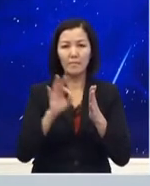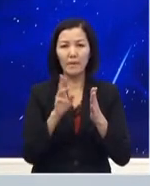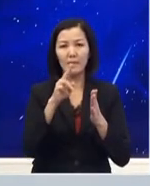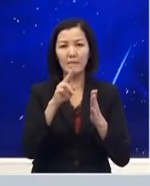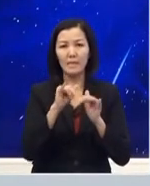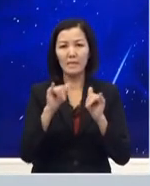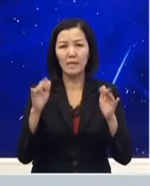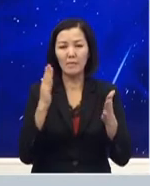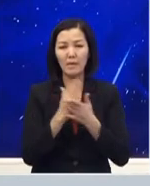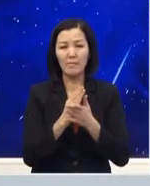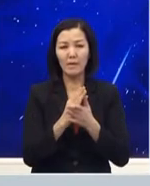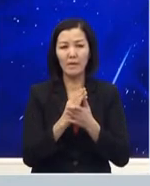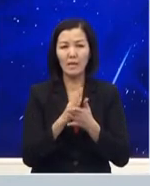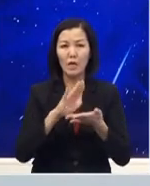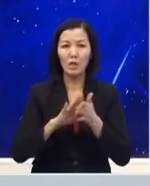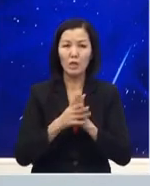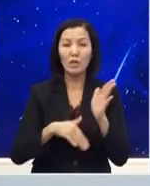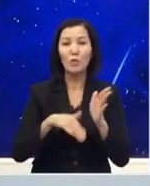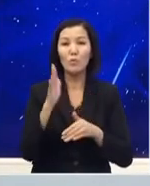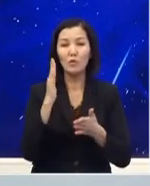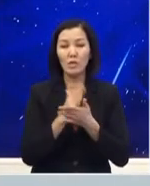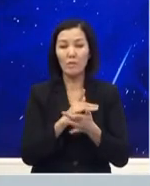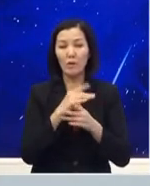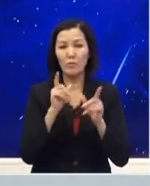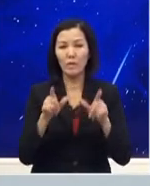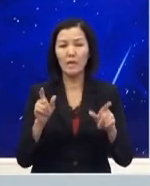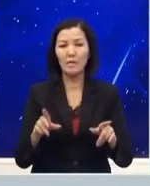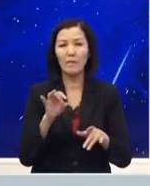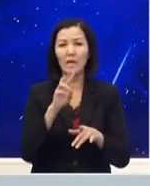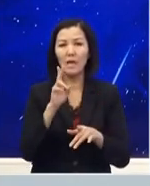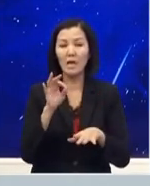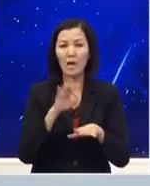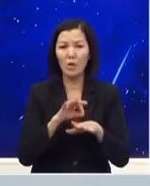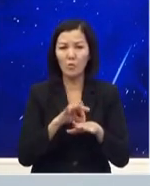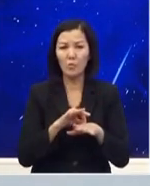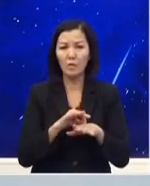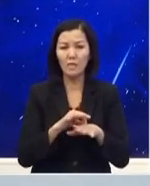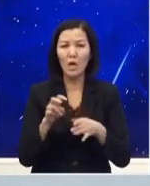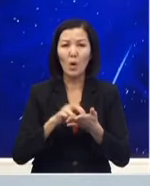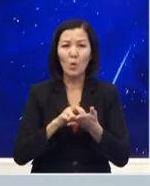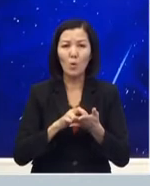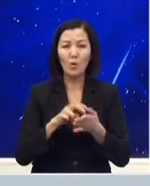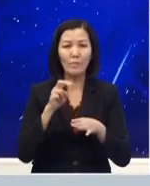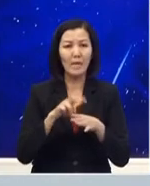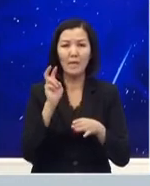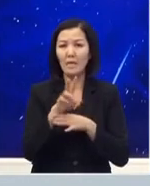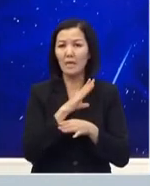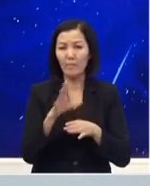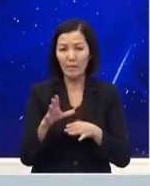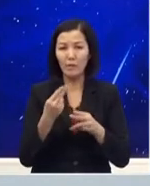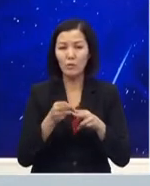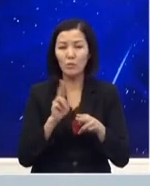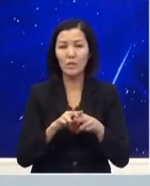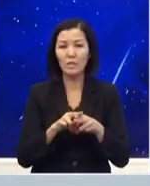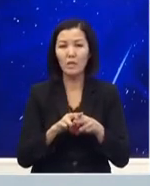динамика байқалады. Яғни жағдайы жақсарды. Көптеген адамдар онкологиялық процестен күдіктеніп, қорқыныштан дәрігерлерге жүгінгісі келмейді. Осыған